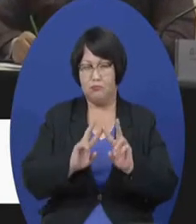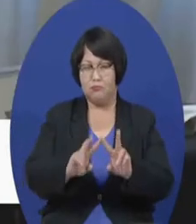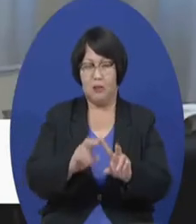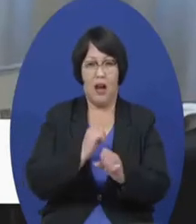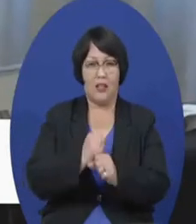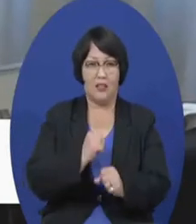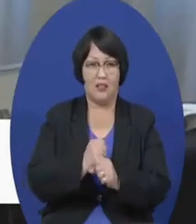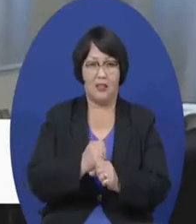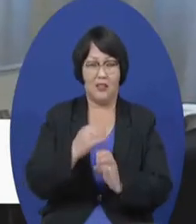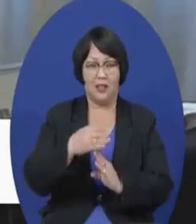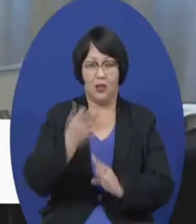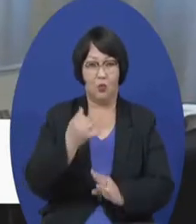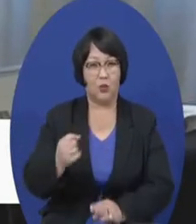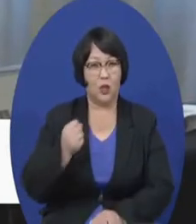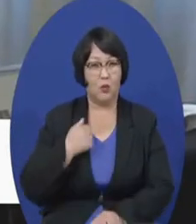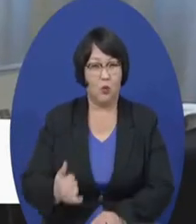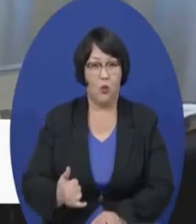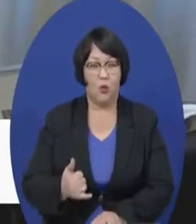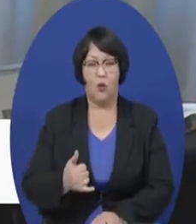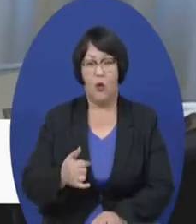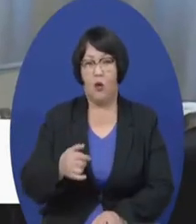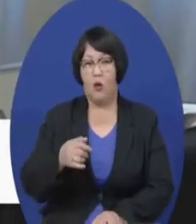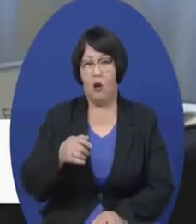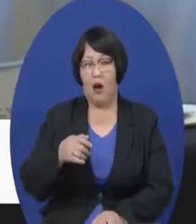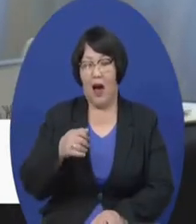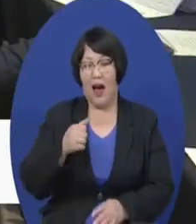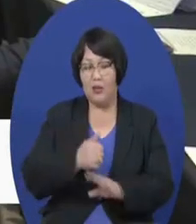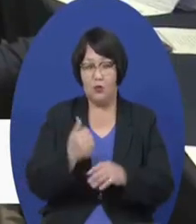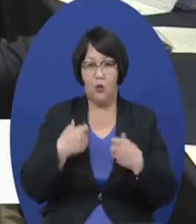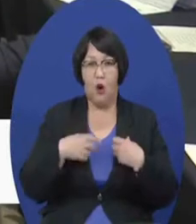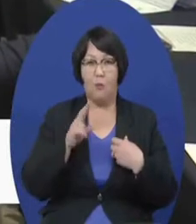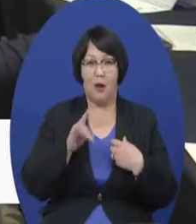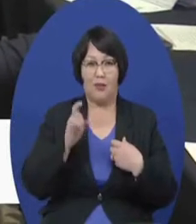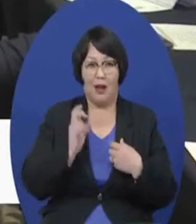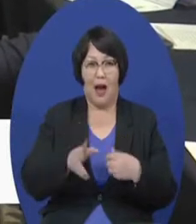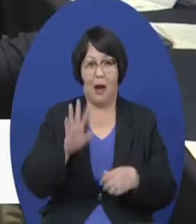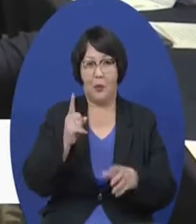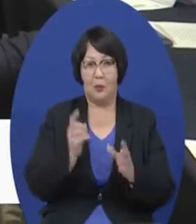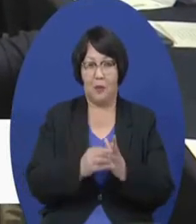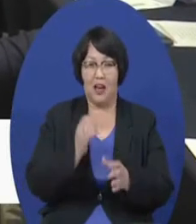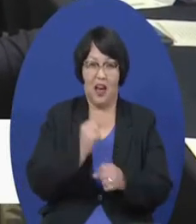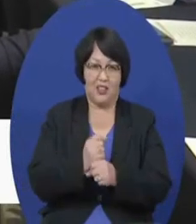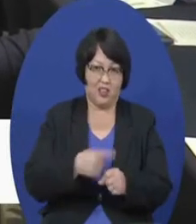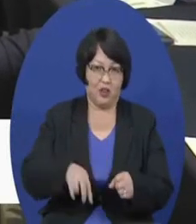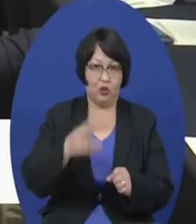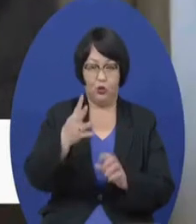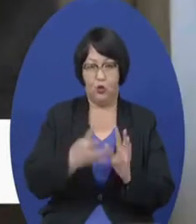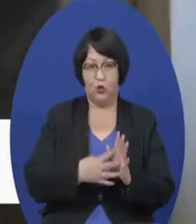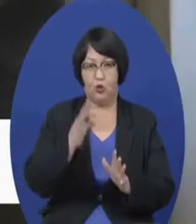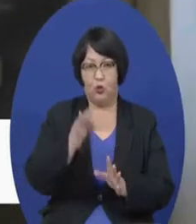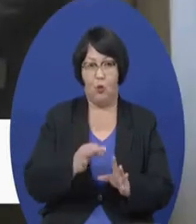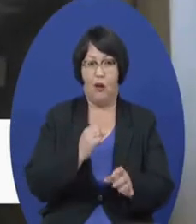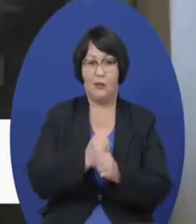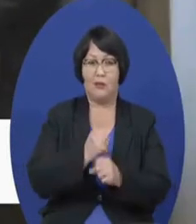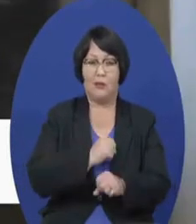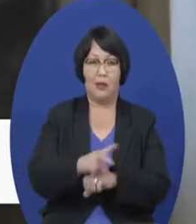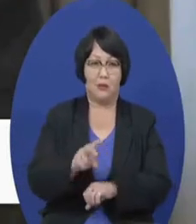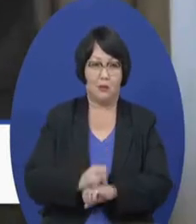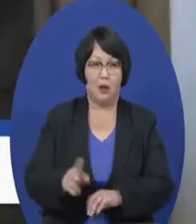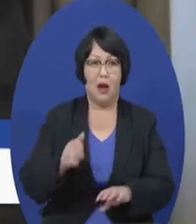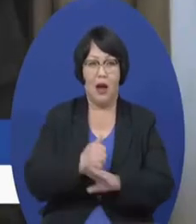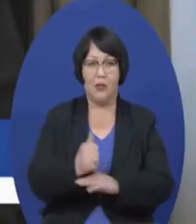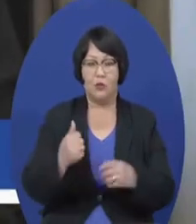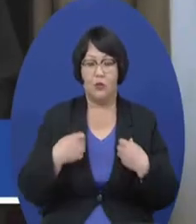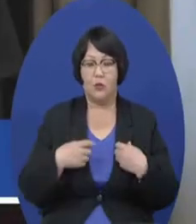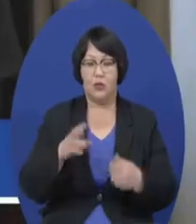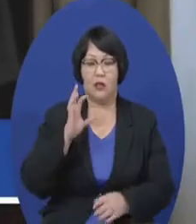байна. Жишээлбэл аялал жуулчлалын оператор компаниудын 11 мянган гаруй ажилтны 49% нь цомогтголд өртсөн байна. Үндсэндээ манай аялал